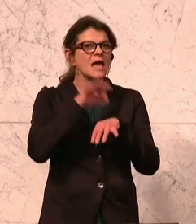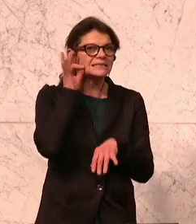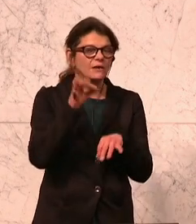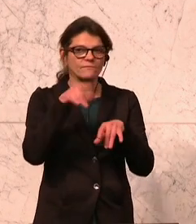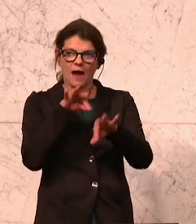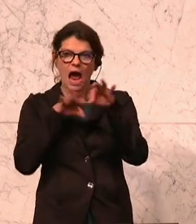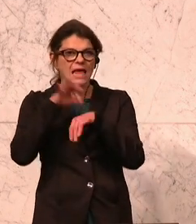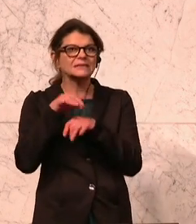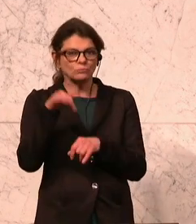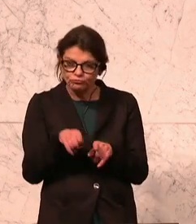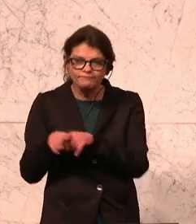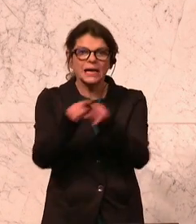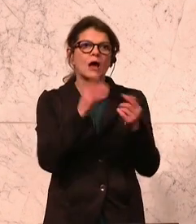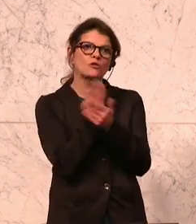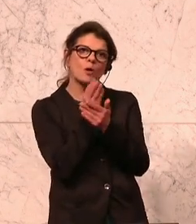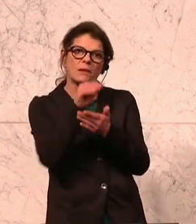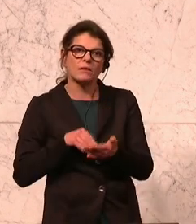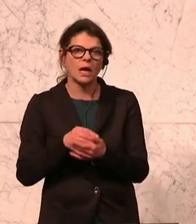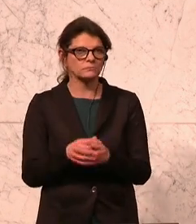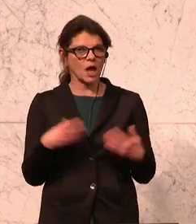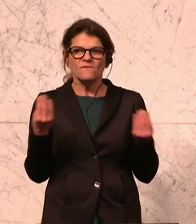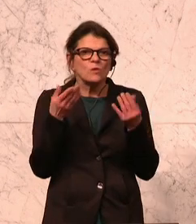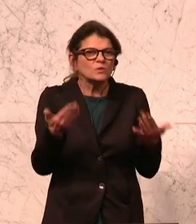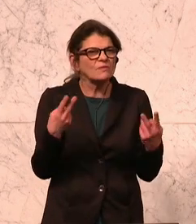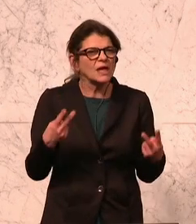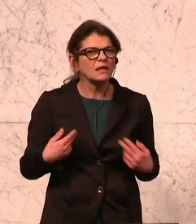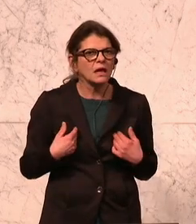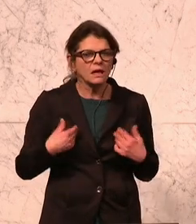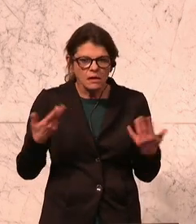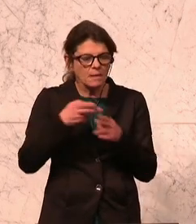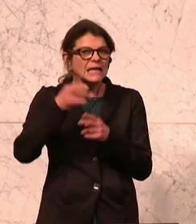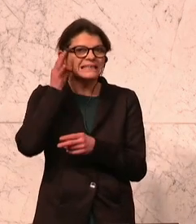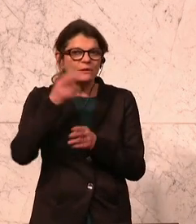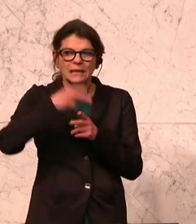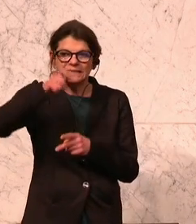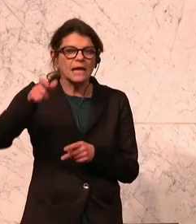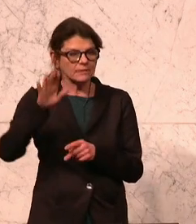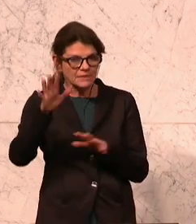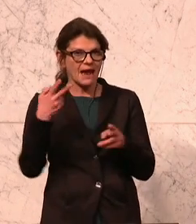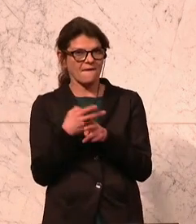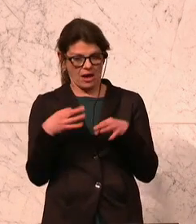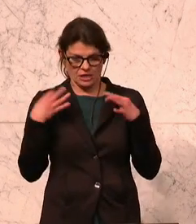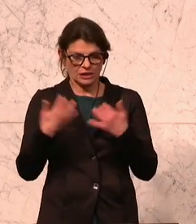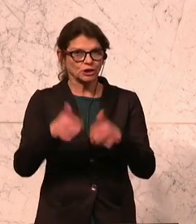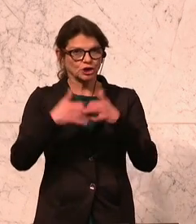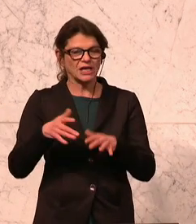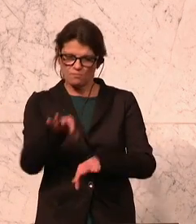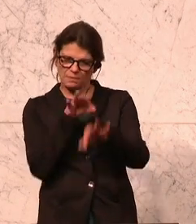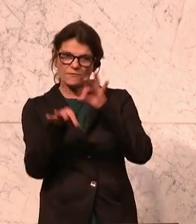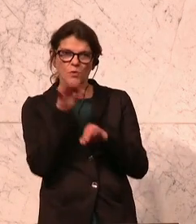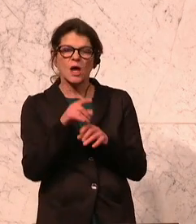dort einheitlich dokumentieren. Warum ist das so wichtig? Damit Patientinnen und Patienten ihre Krankengeschichte, Befunde